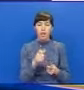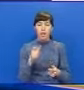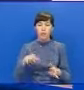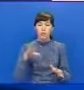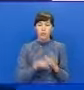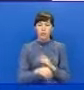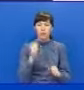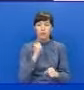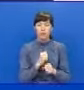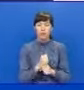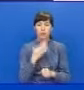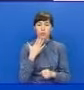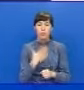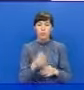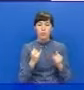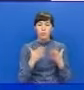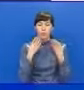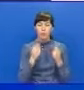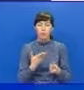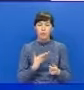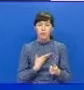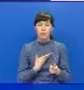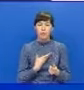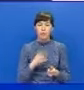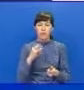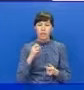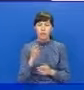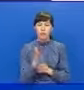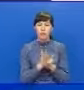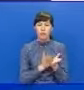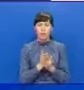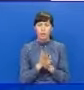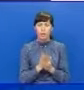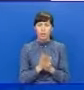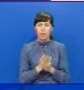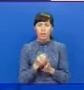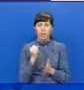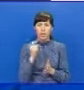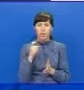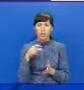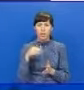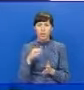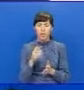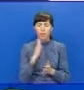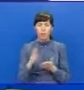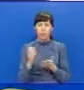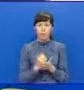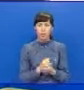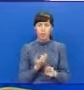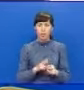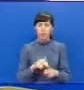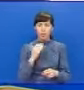еңбегі бұлар бүгінгі күні біздерге ұлтқа қызмет етудің эталоны болып табылады. Өйткені